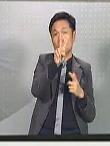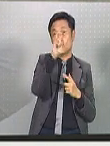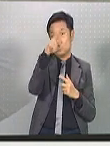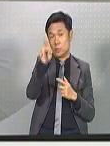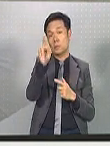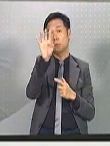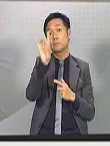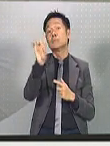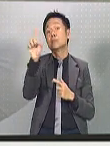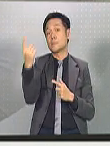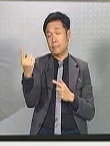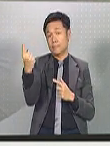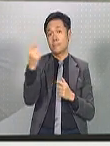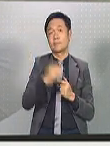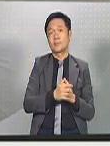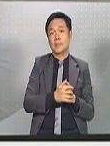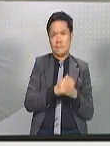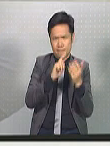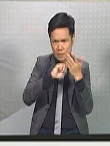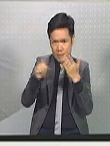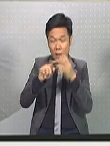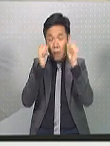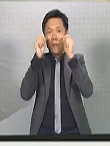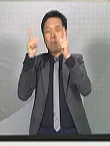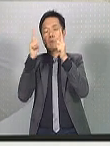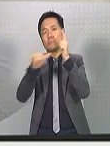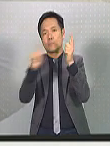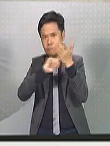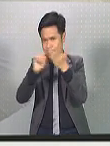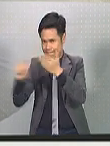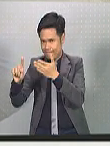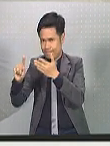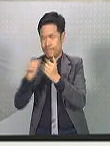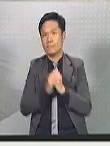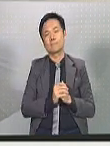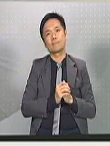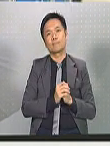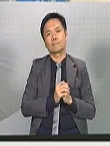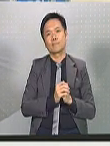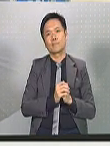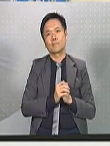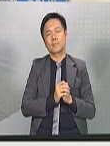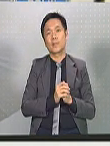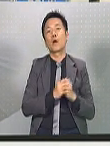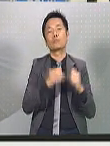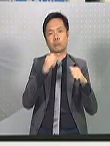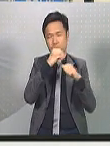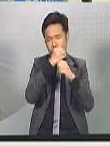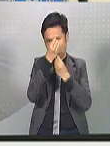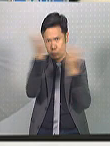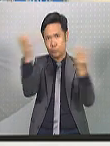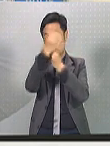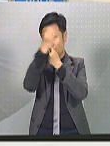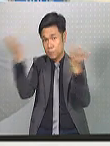2481 pemeriksaan secara mengejut Hai hebat saya